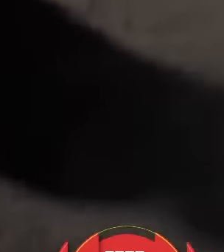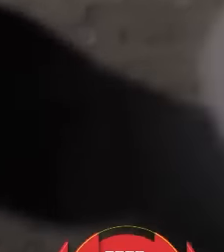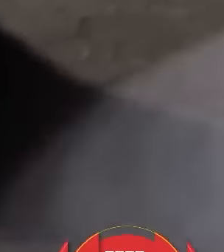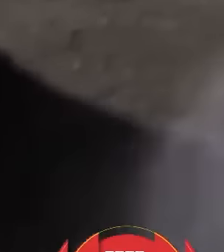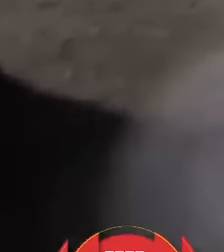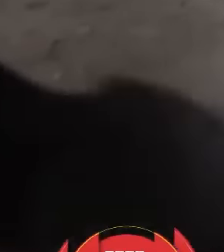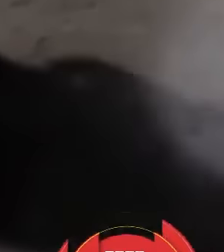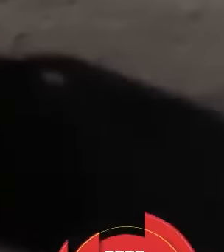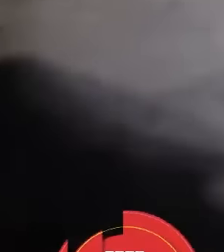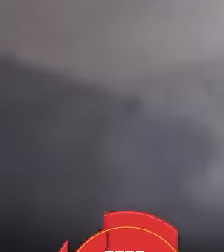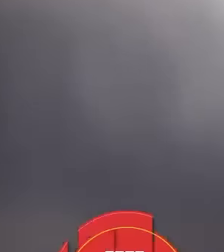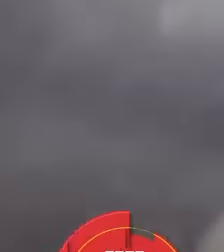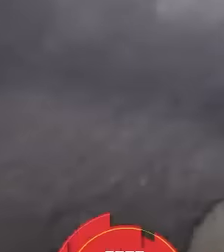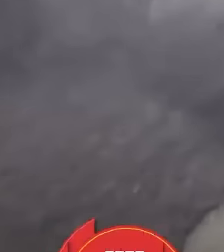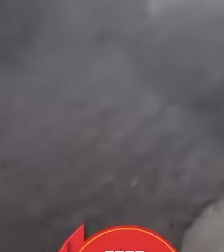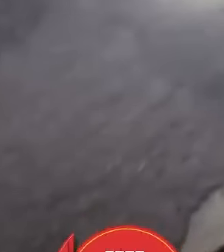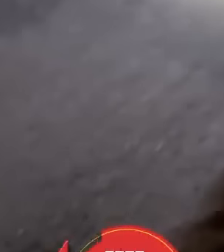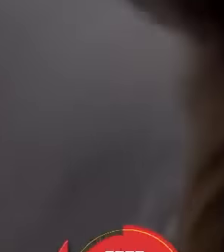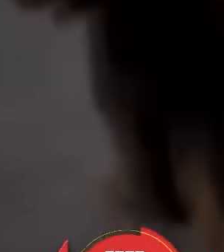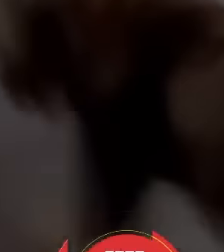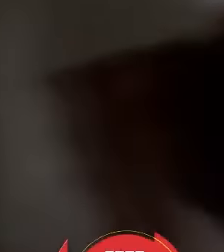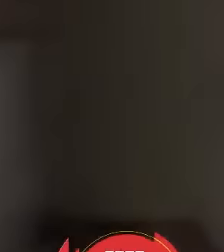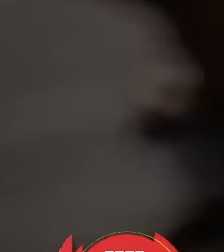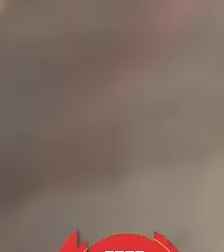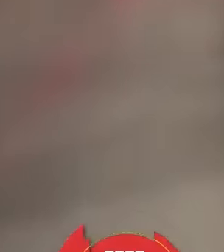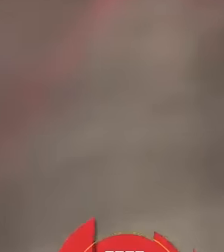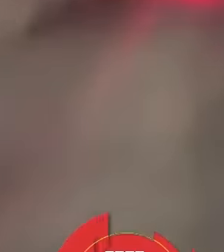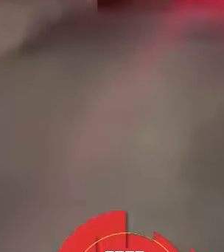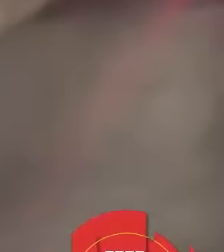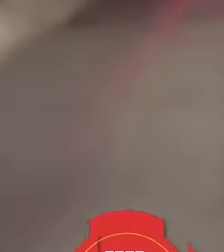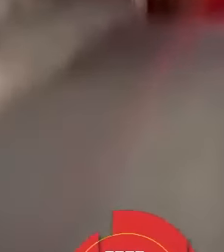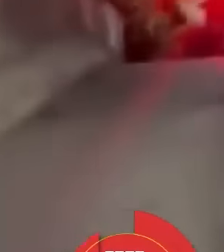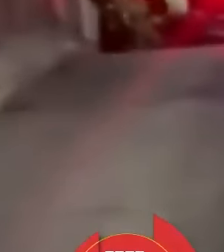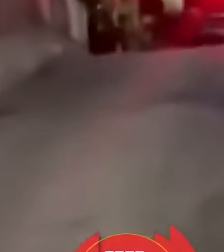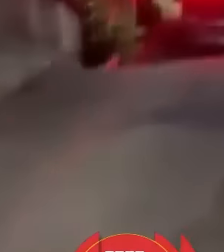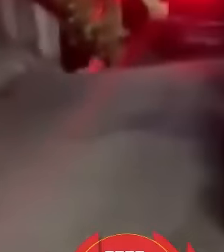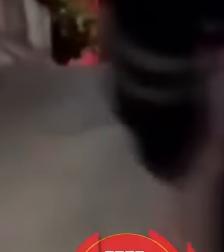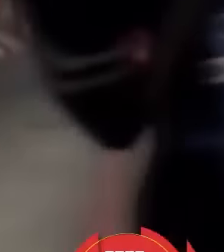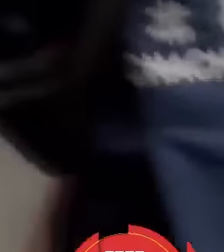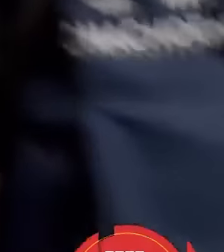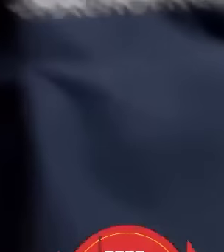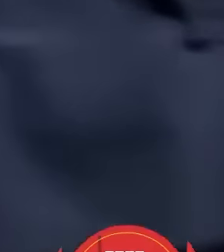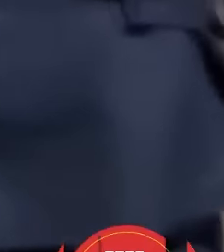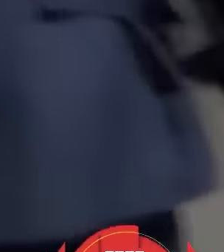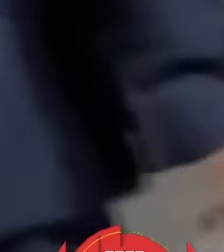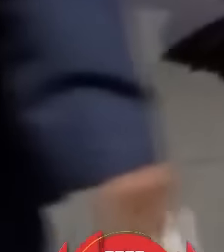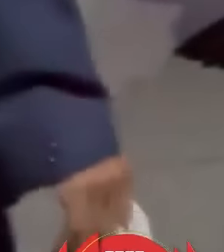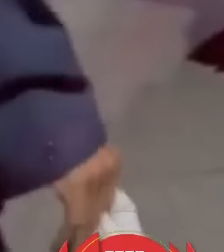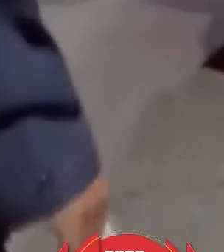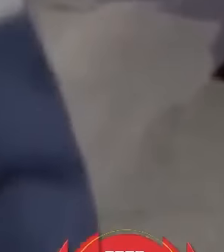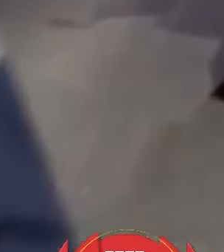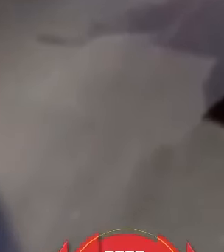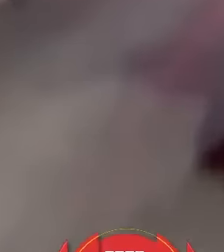ยซื้อลูกเสือก็วิ่งตามไปหน้าบ้านสุดท้ายก่อนจะแจ้งกู้ภัยนะมันคงเป็นจังหวะ2คนเนี่ยทั้งคุณชยานนท์ทั้งคุณธนพล ขน